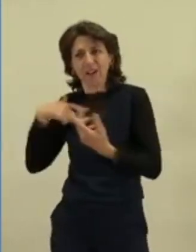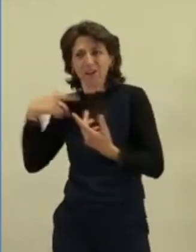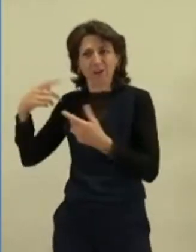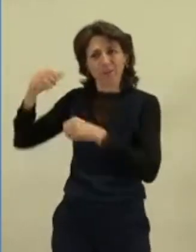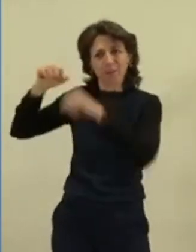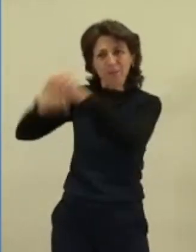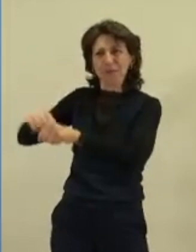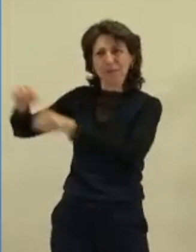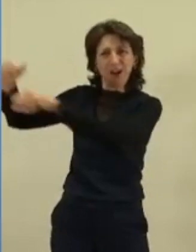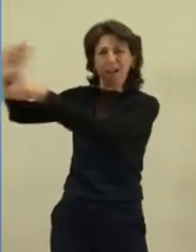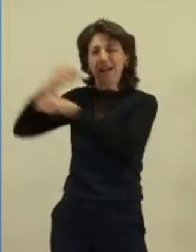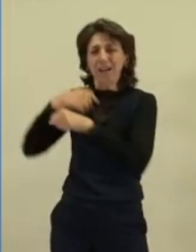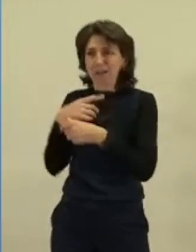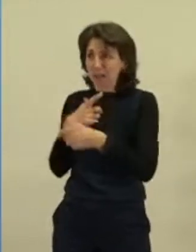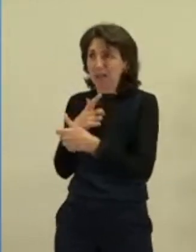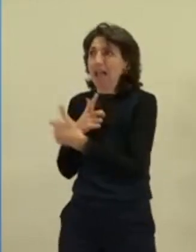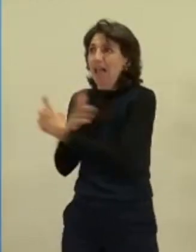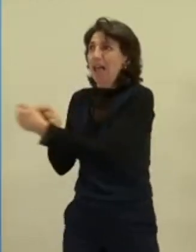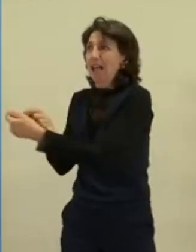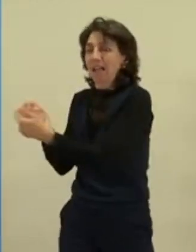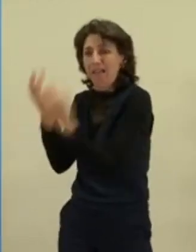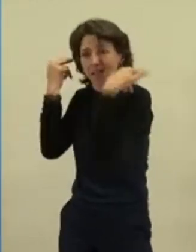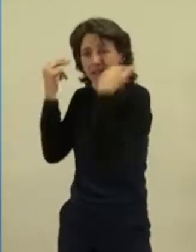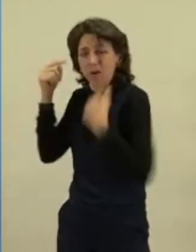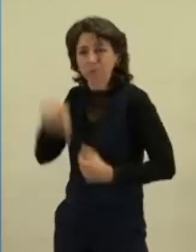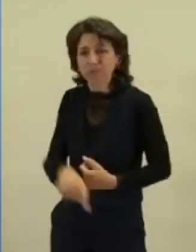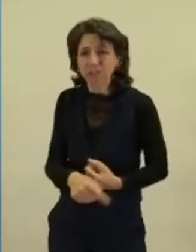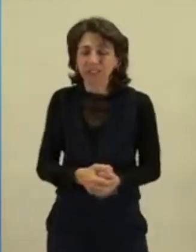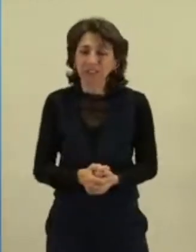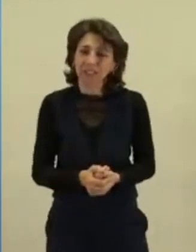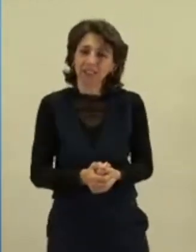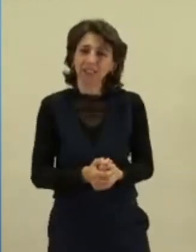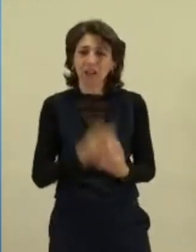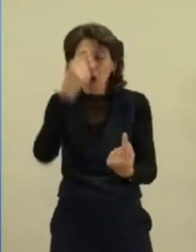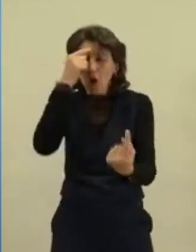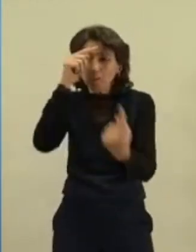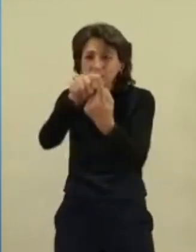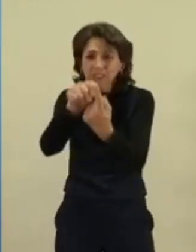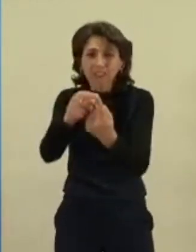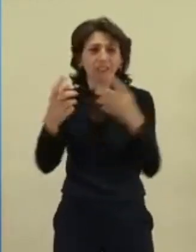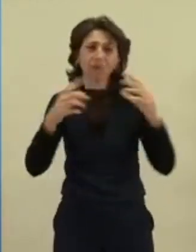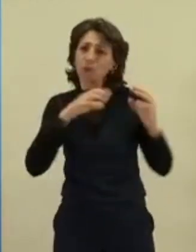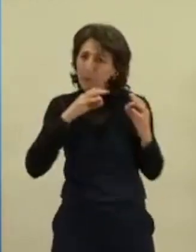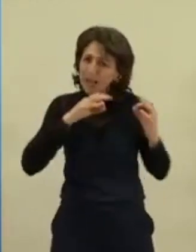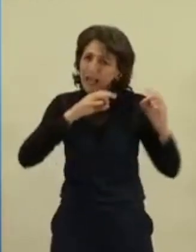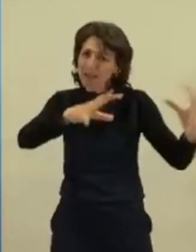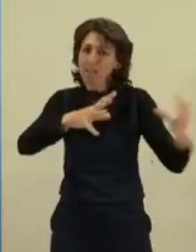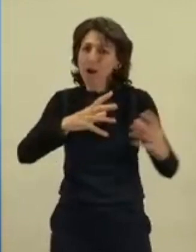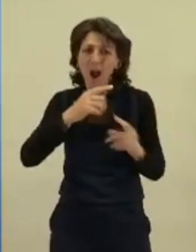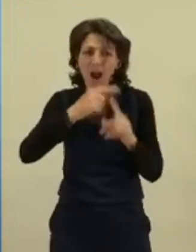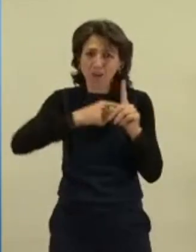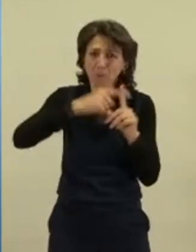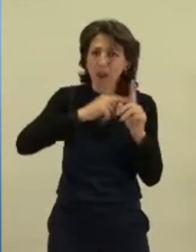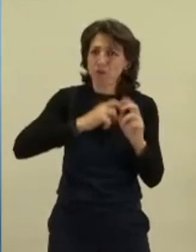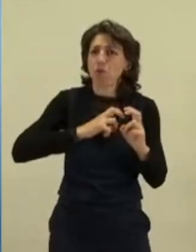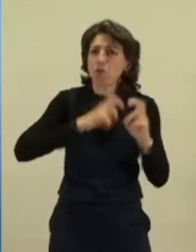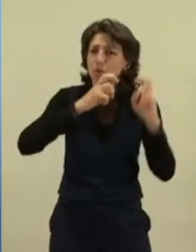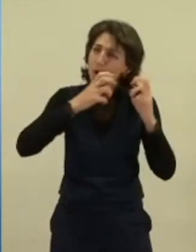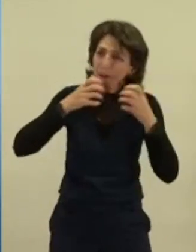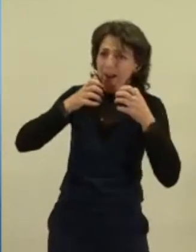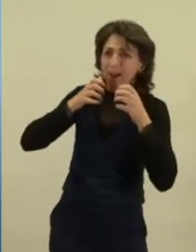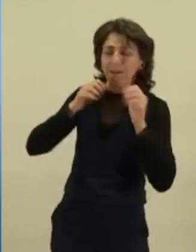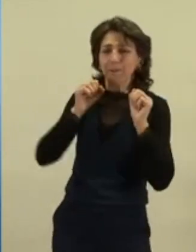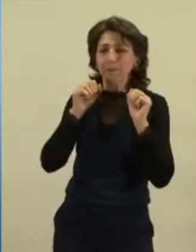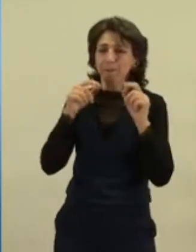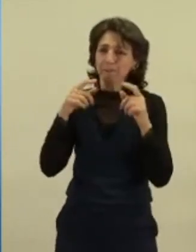durables, y compris pour lutter efficacement contre le réchauffement climatique. Aussi, le conseil municipal